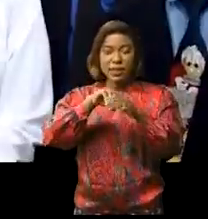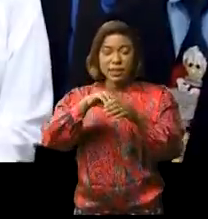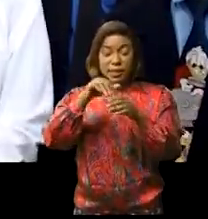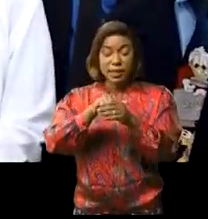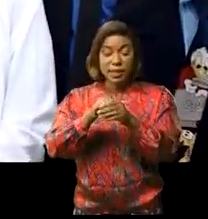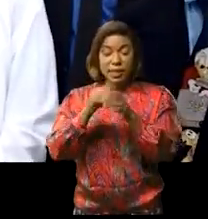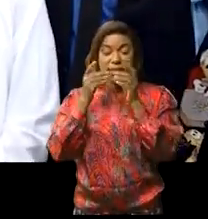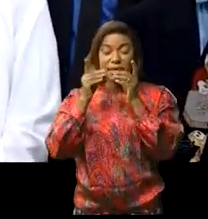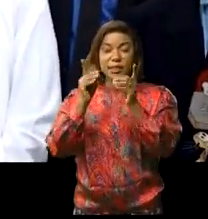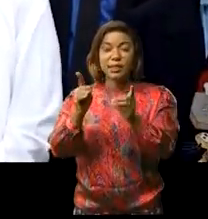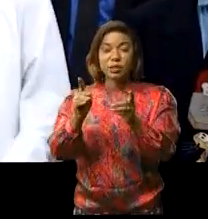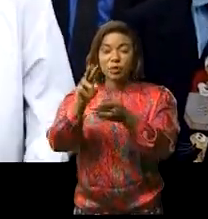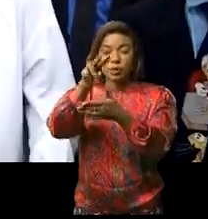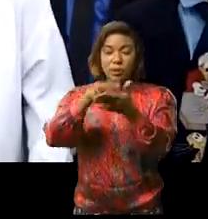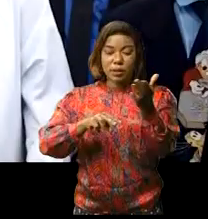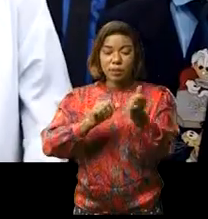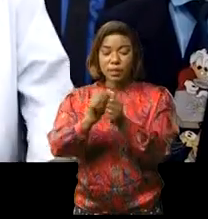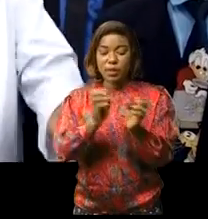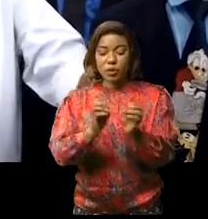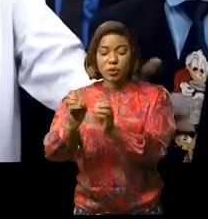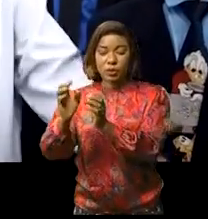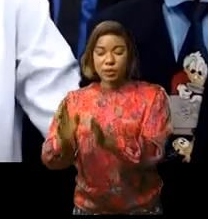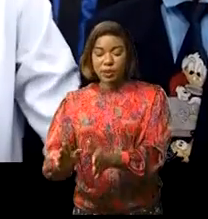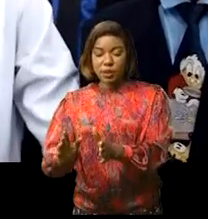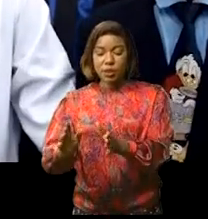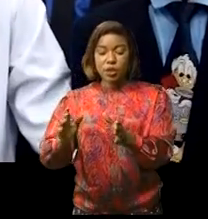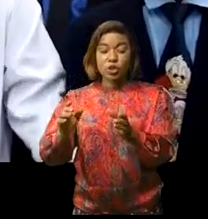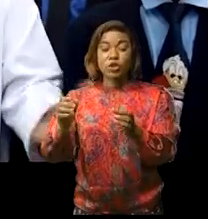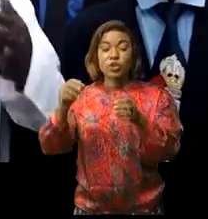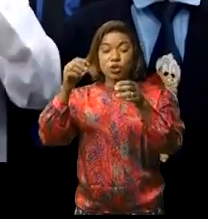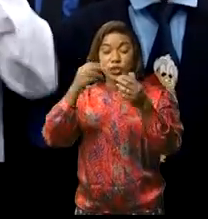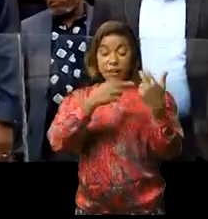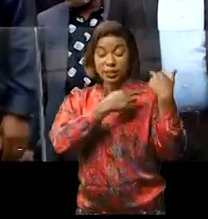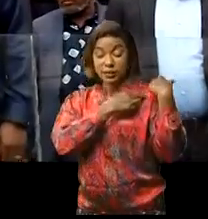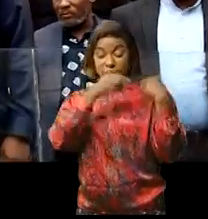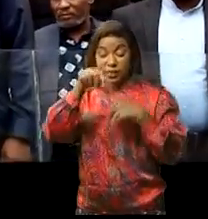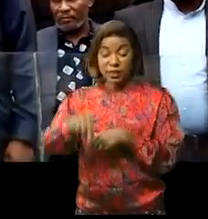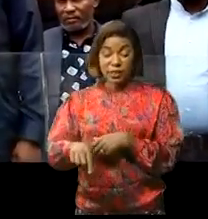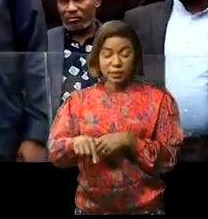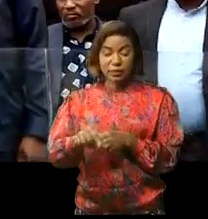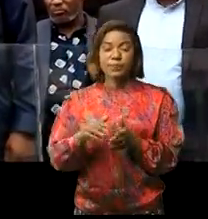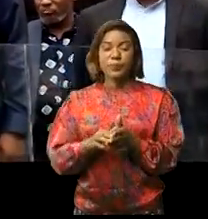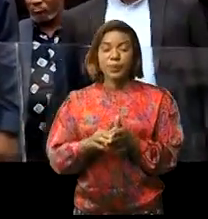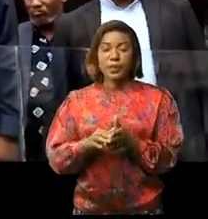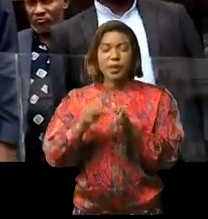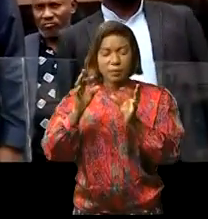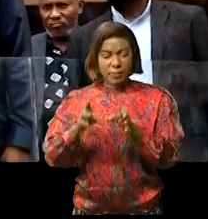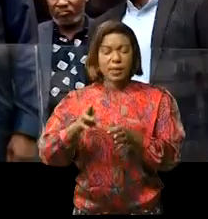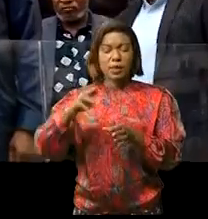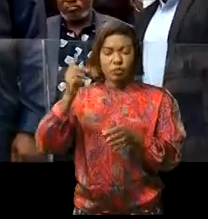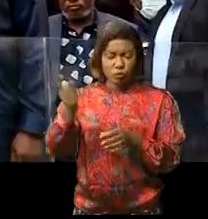l'autorité urbaine par le coordonnateur des chefs des quartiers et des rues de Kinshasa. Par ailleurs, dans le souci